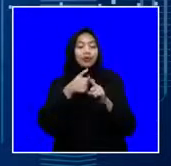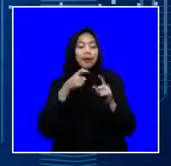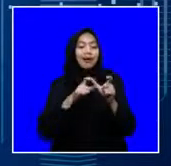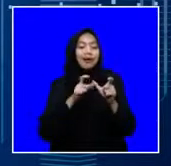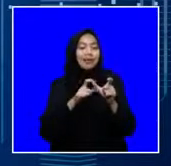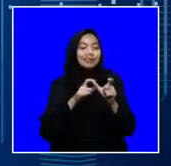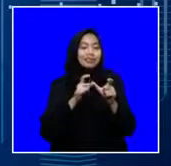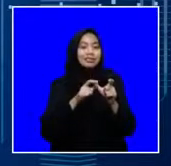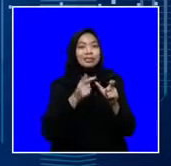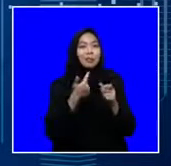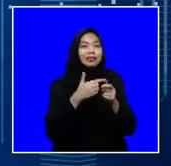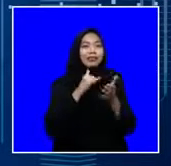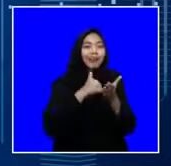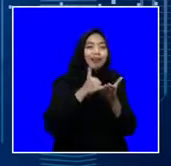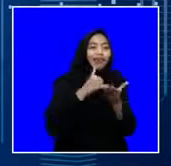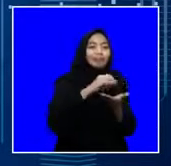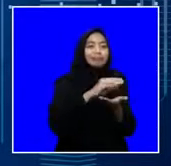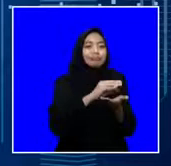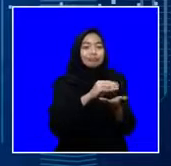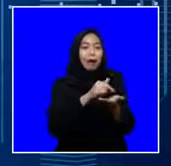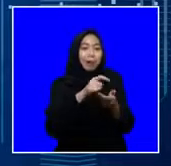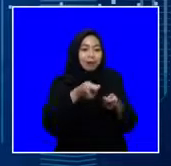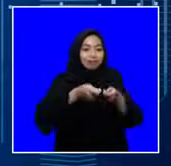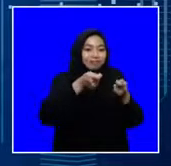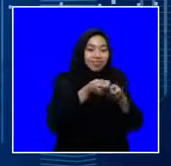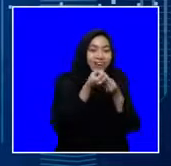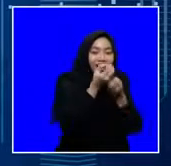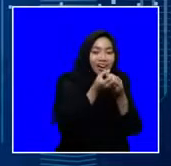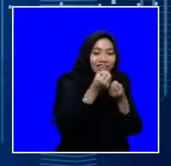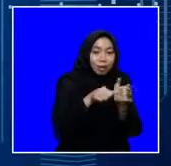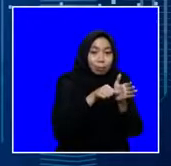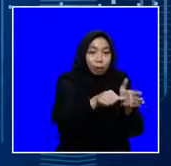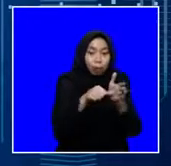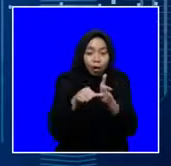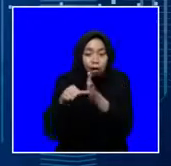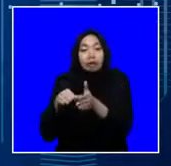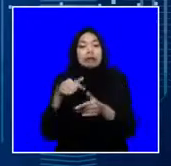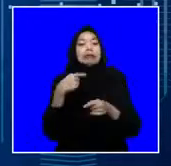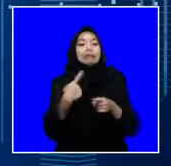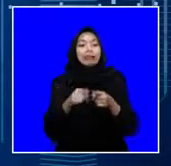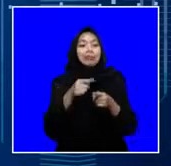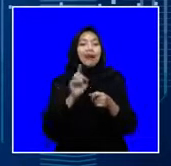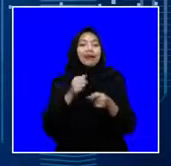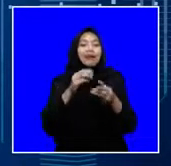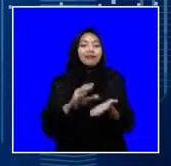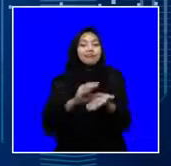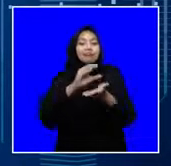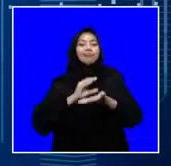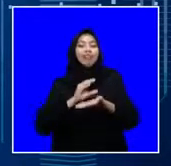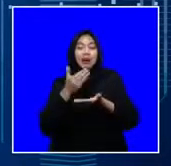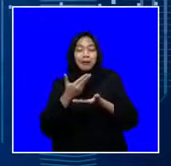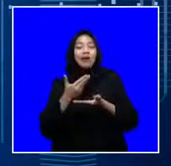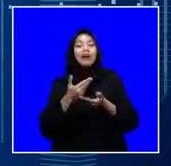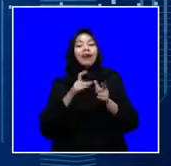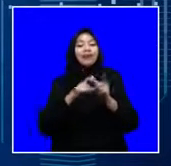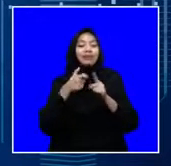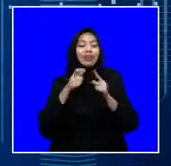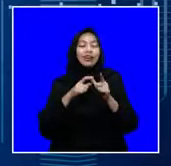yang harus terjadi pada saat dia melakukan bantuan transformasi di sekolah kita untuk numerasi dan literasi. Berikut,